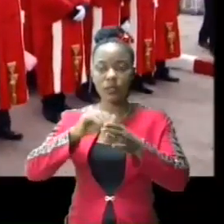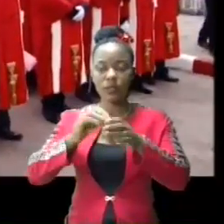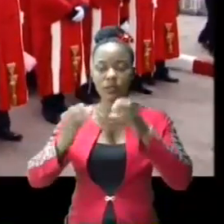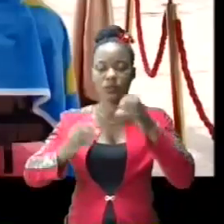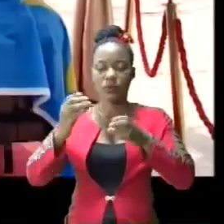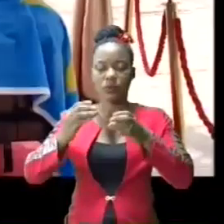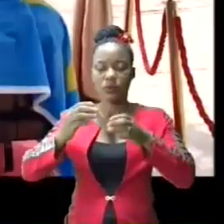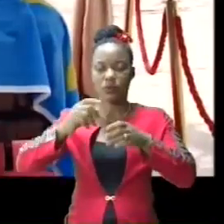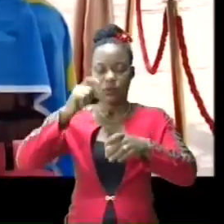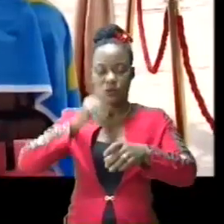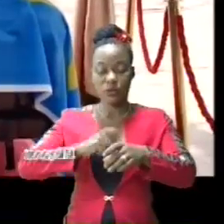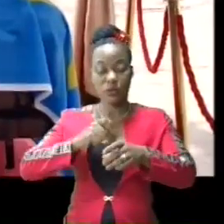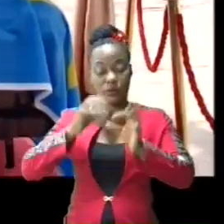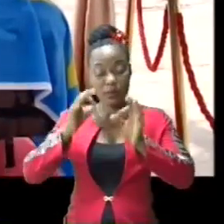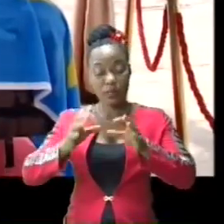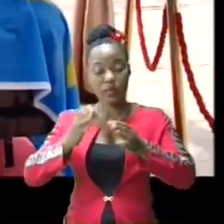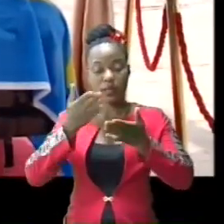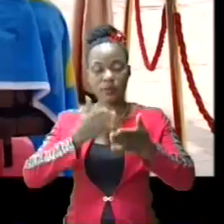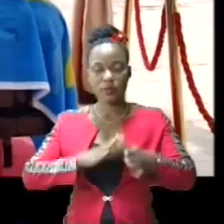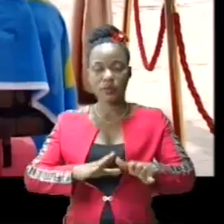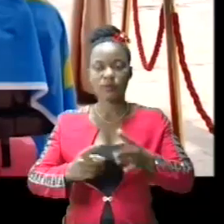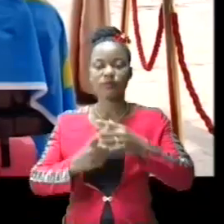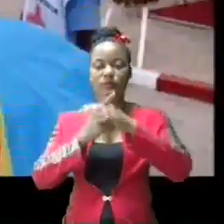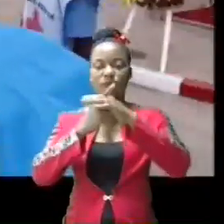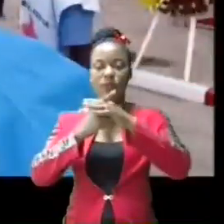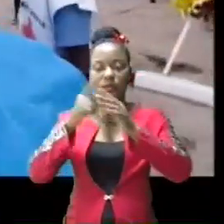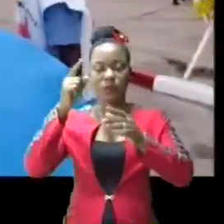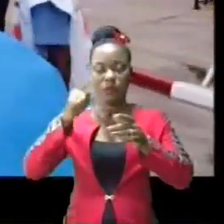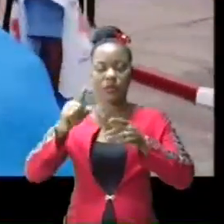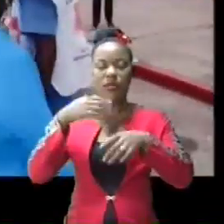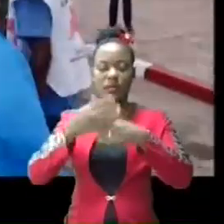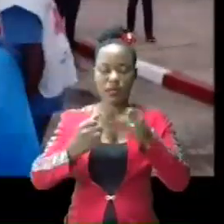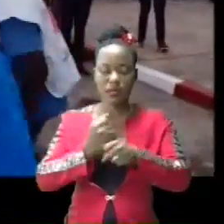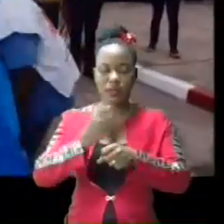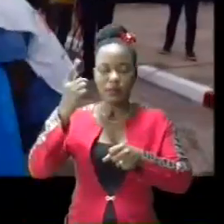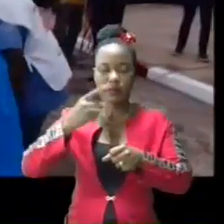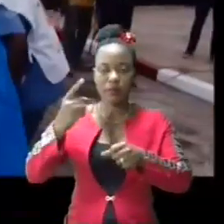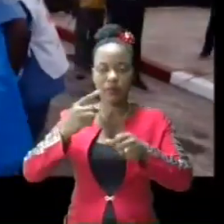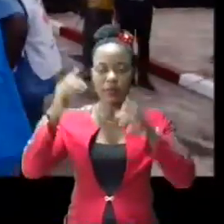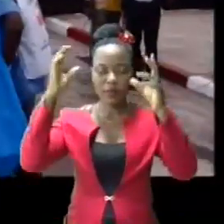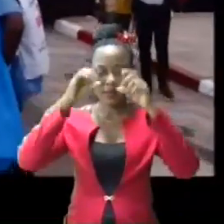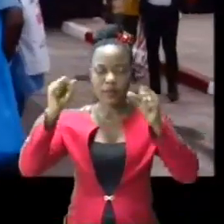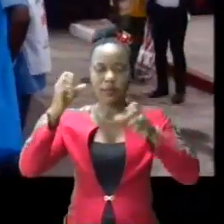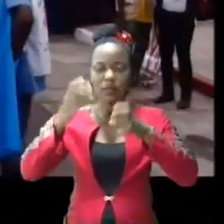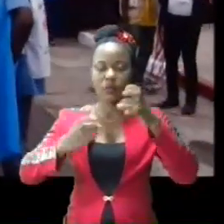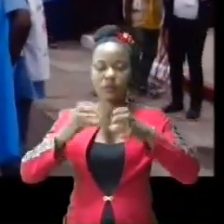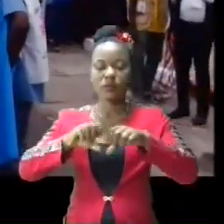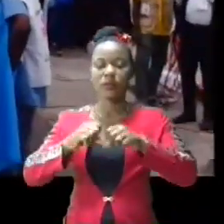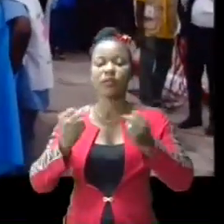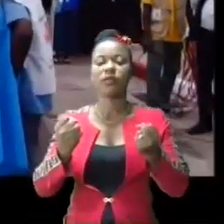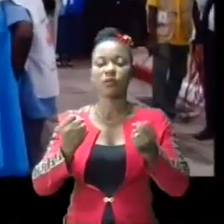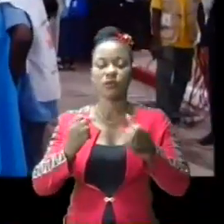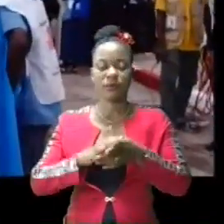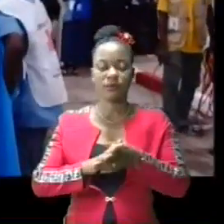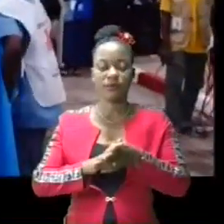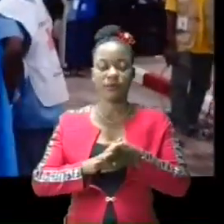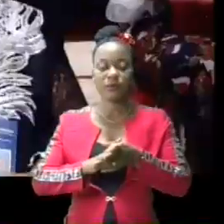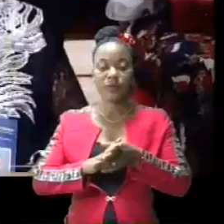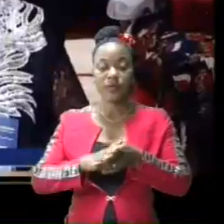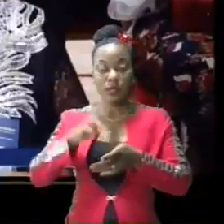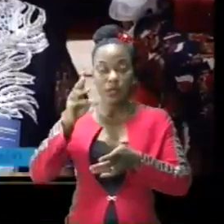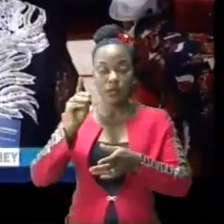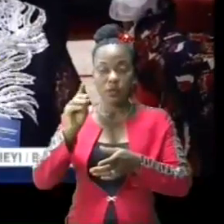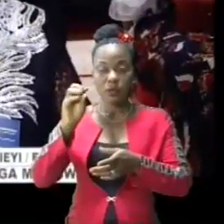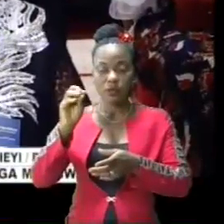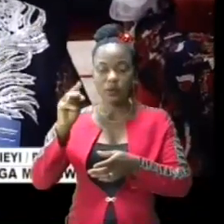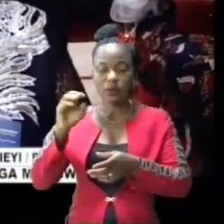le surprend alors qu'il assumait les fonctions de premier président de la Cour de cassation. Fait Dominique Ntambwe Kaniki laisse